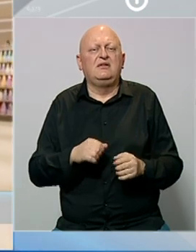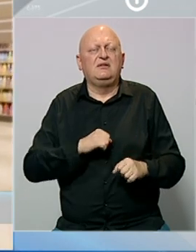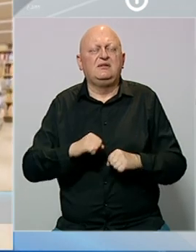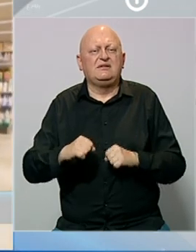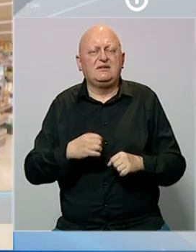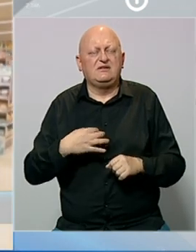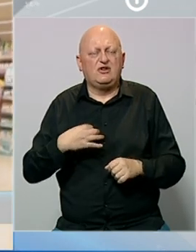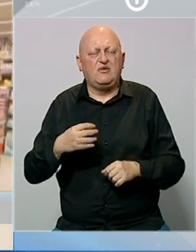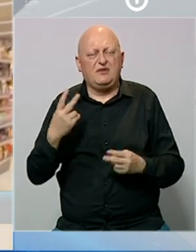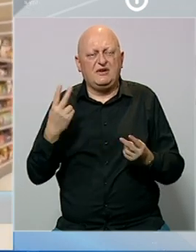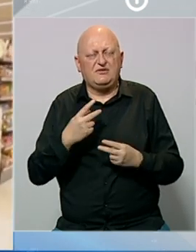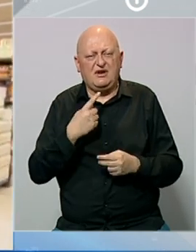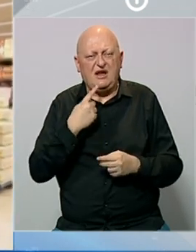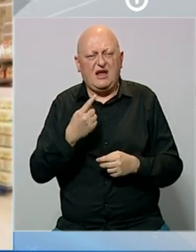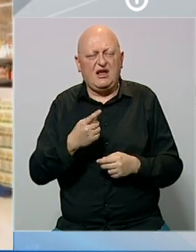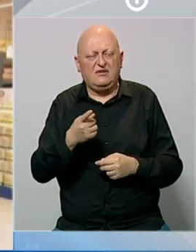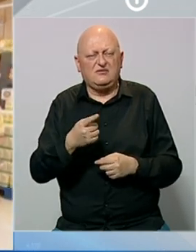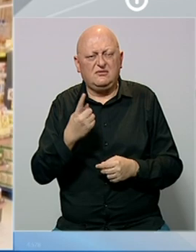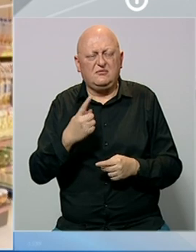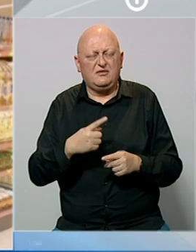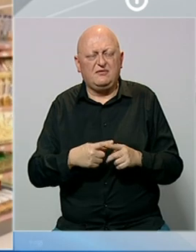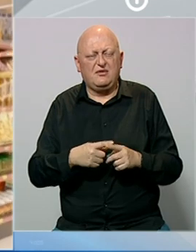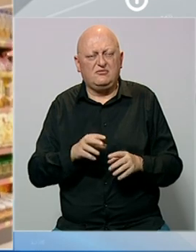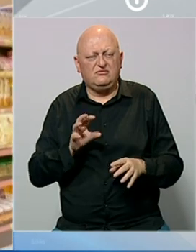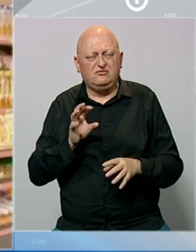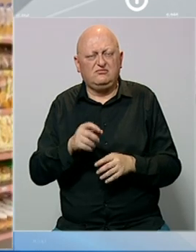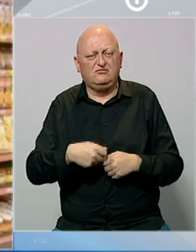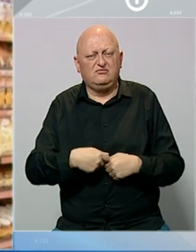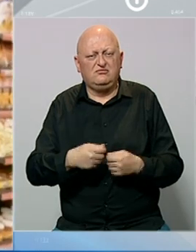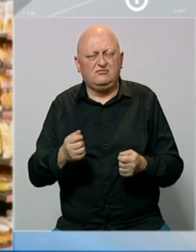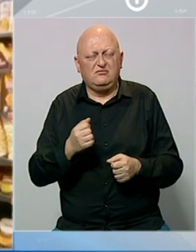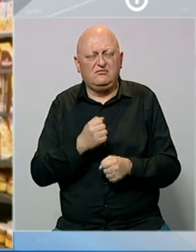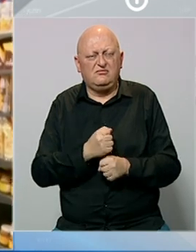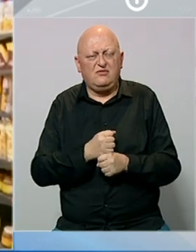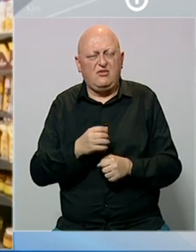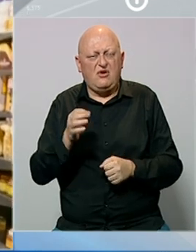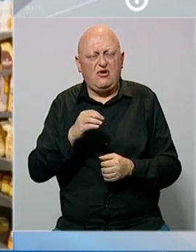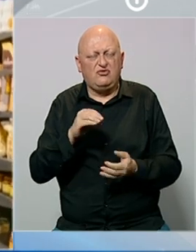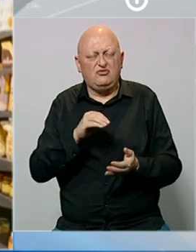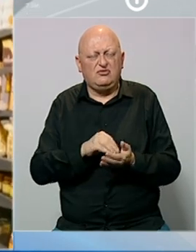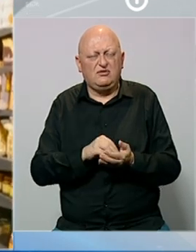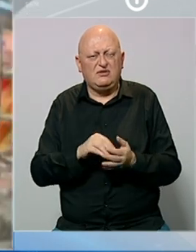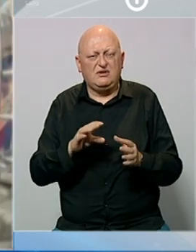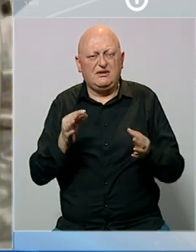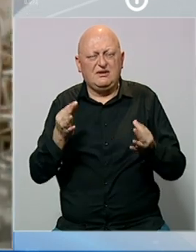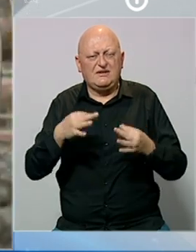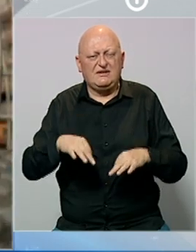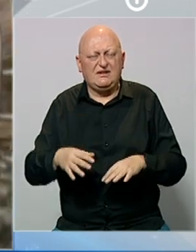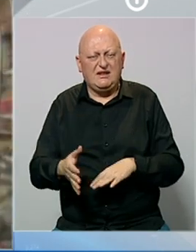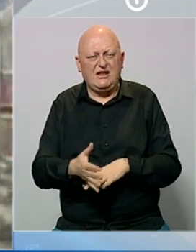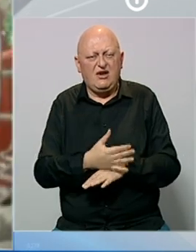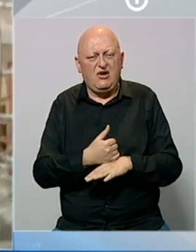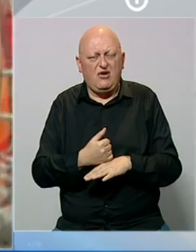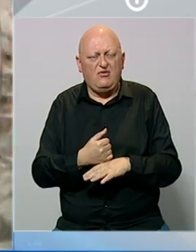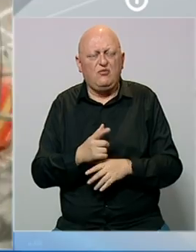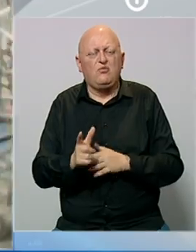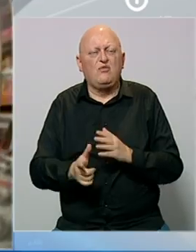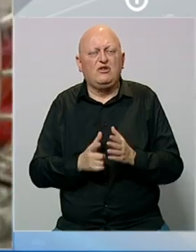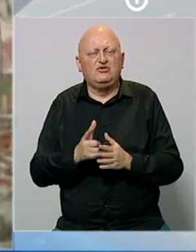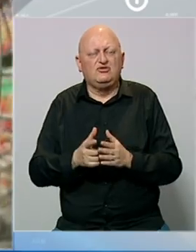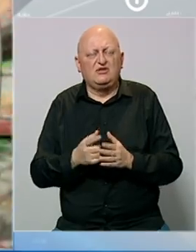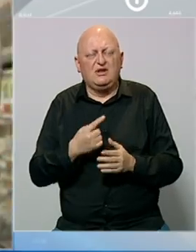direkcije robnih rezervi pojašnjavaju kako je prvobitna projekcija podjele rađena na osnovu broja od oko 10.000 korisnika. U